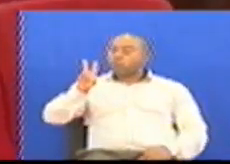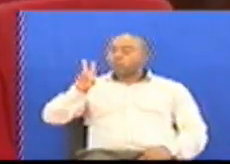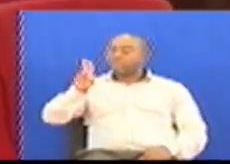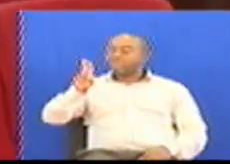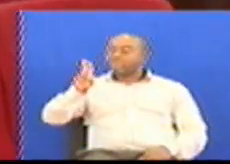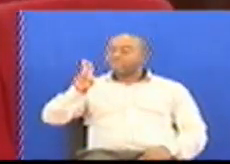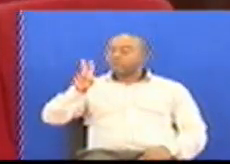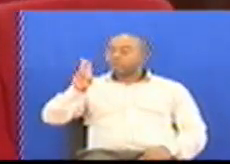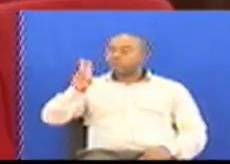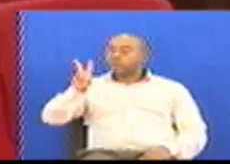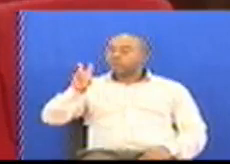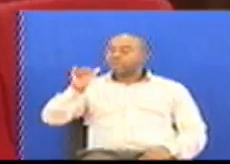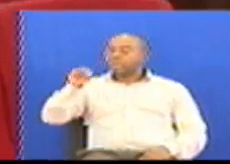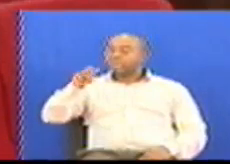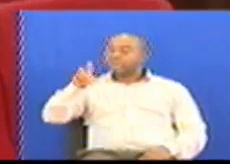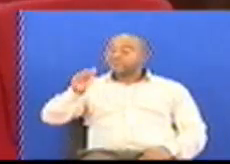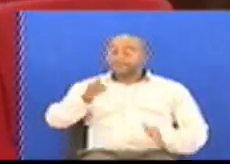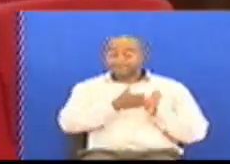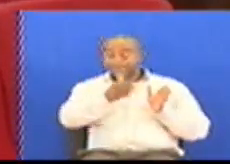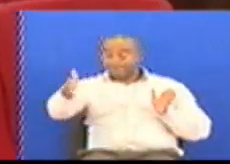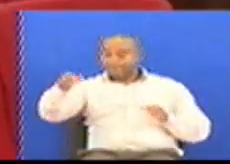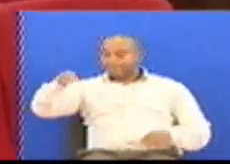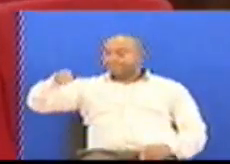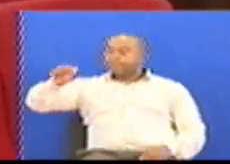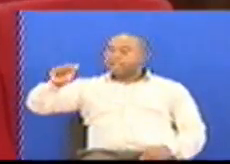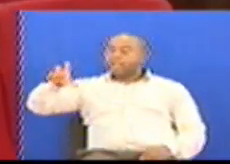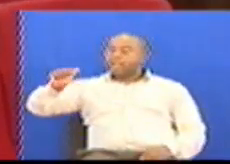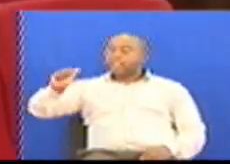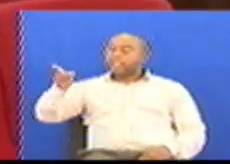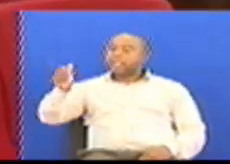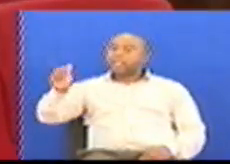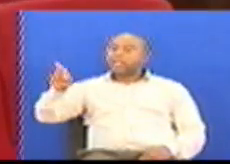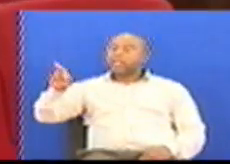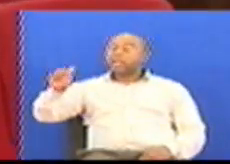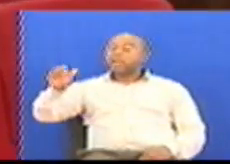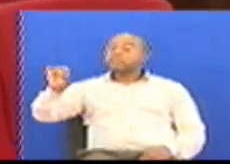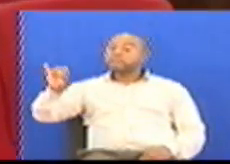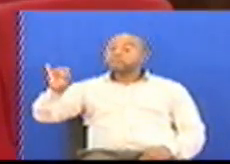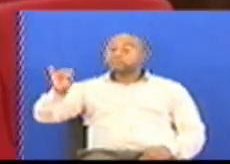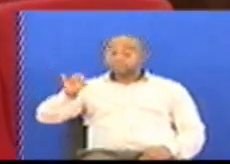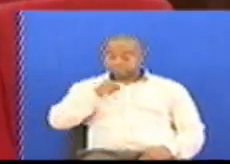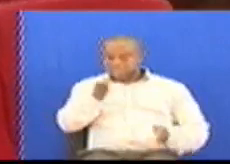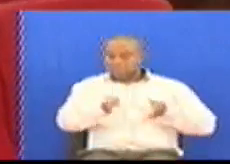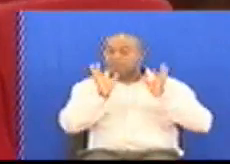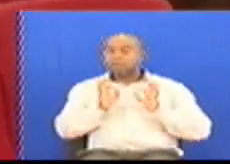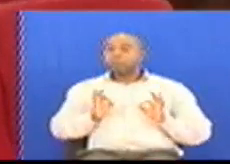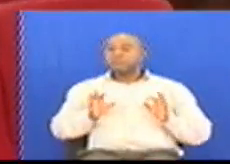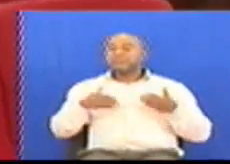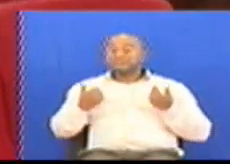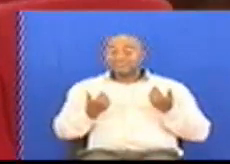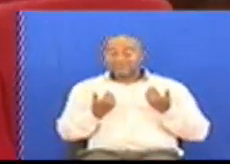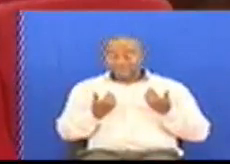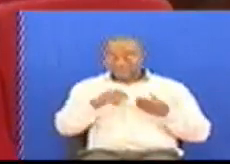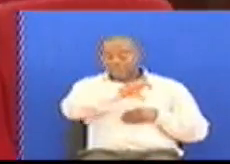tayari, tenda imetangazwa, wakati wowote ujenzi unaendelea. Mheshimiwa naibu spika, jimbo linameremeta